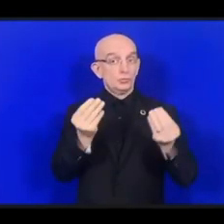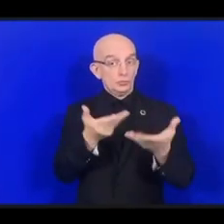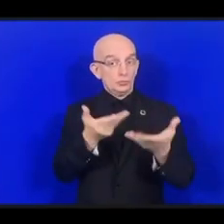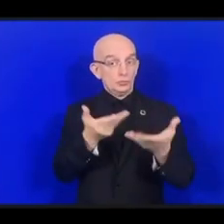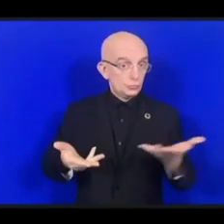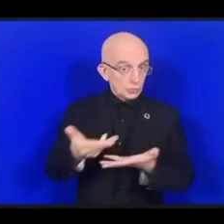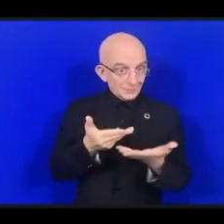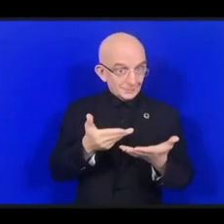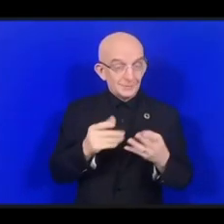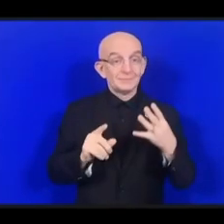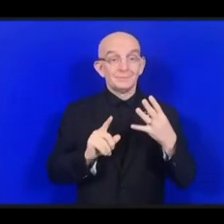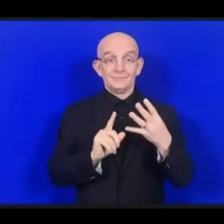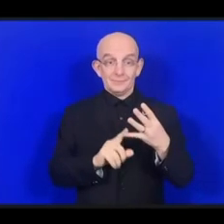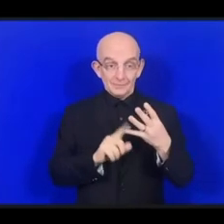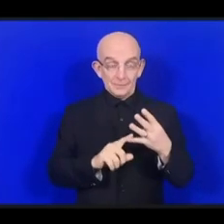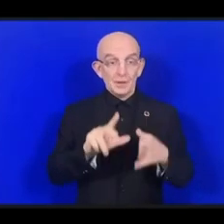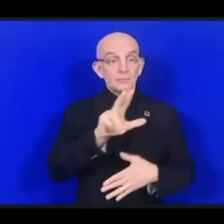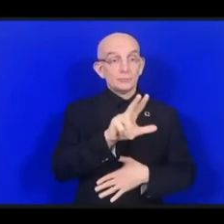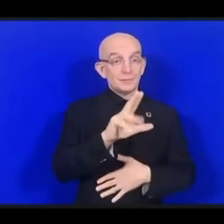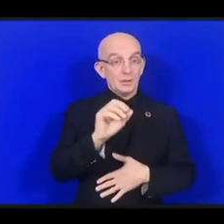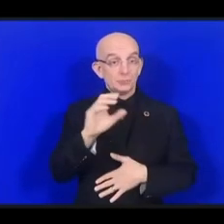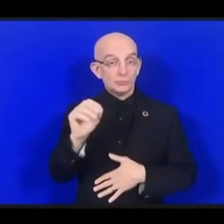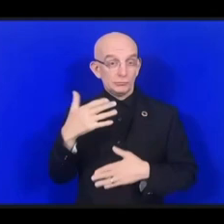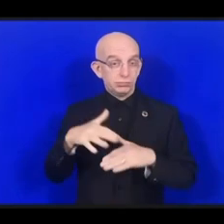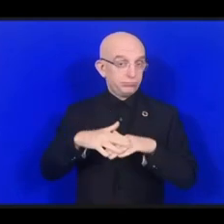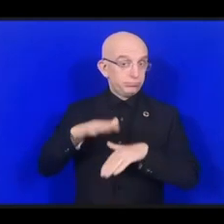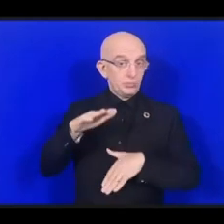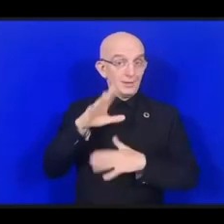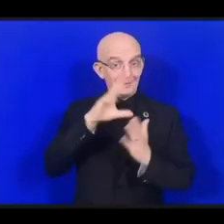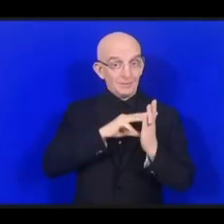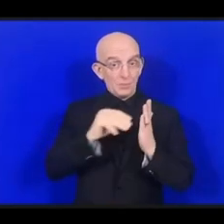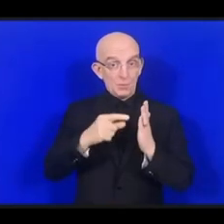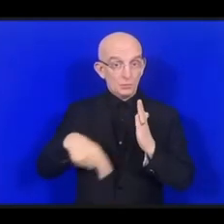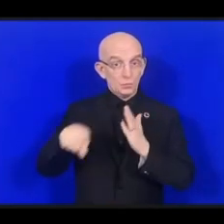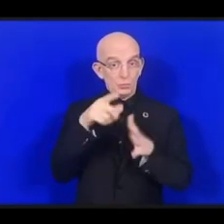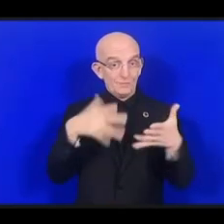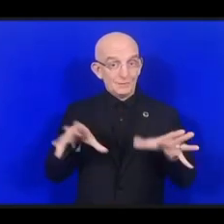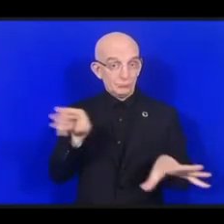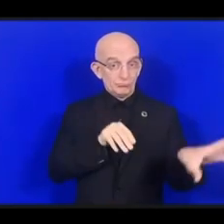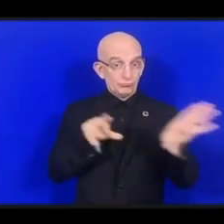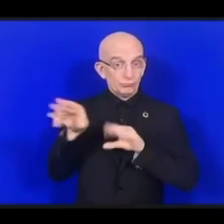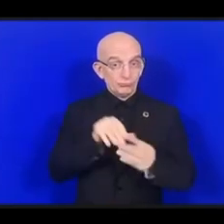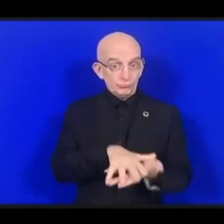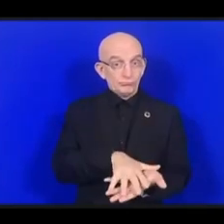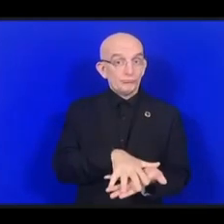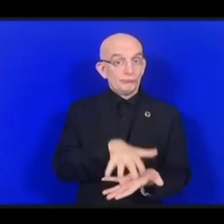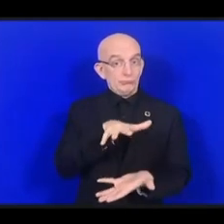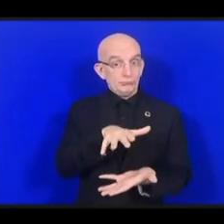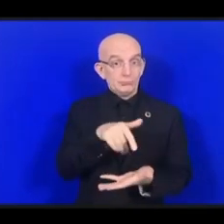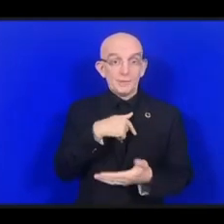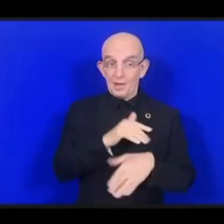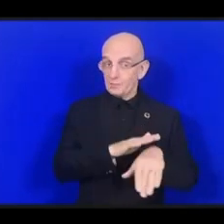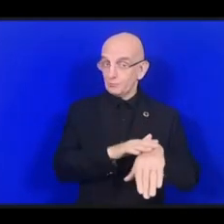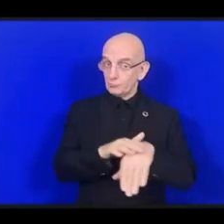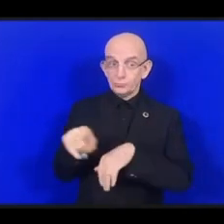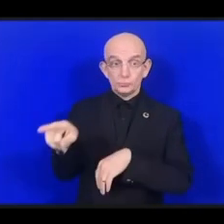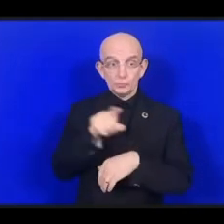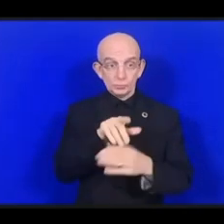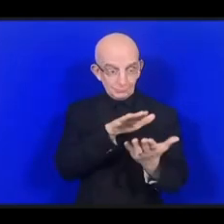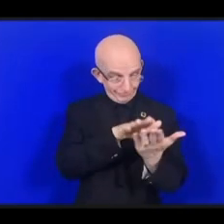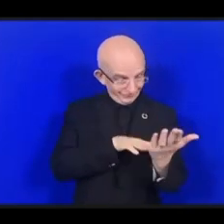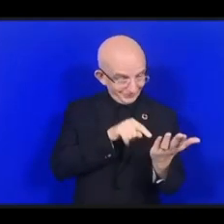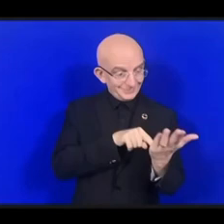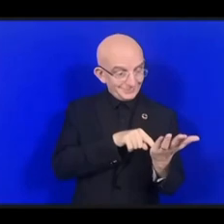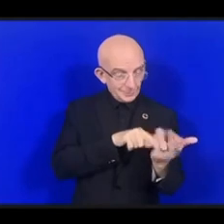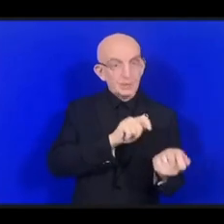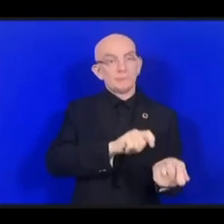transposer ces résultats pour que des actions s'en suivent par l'intermédiaire de vos communautés respectives de votre